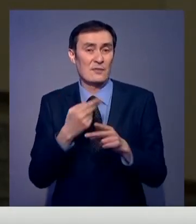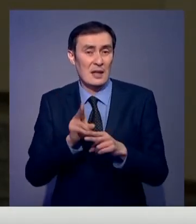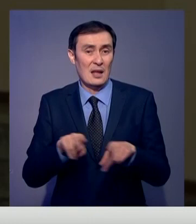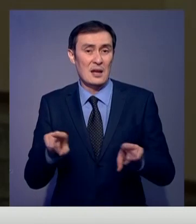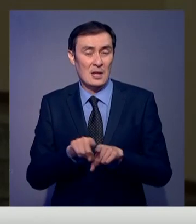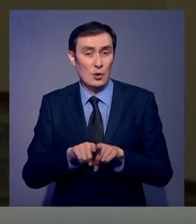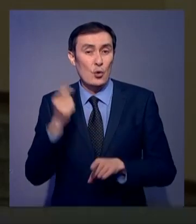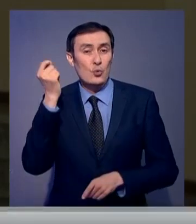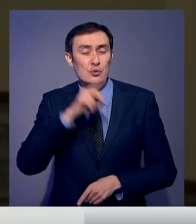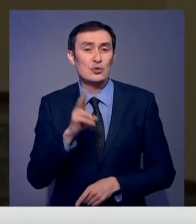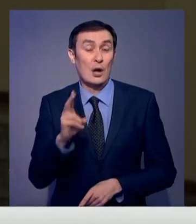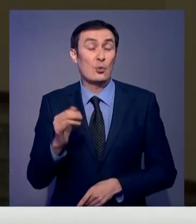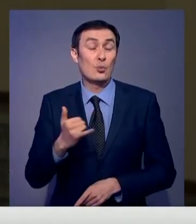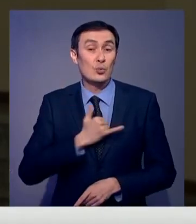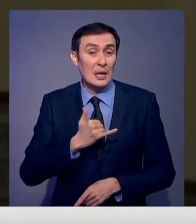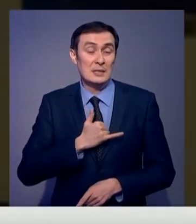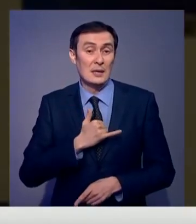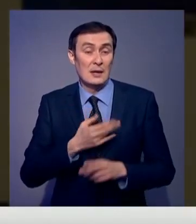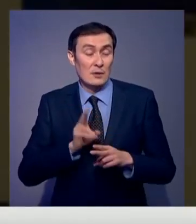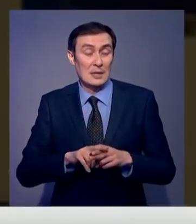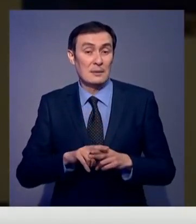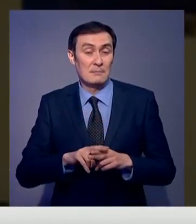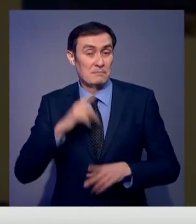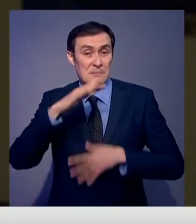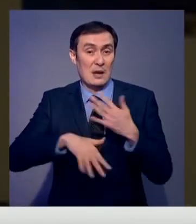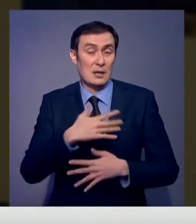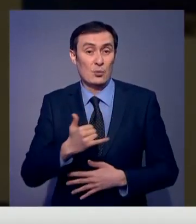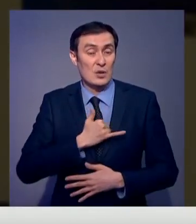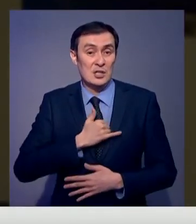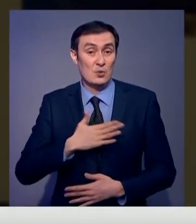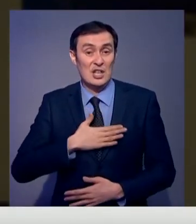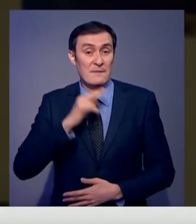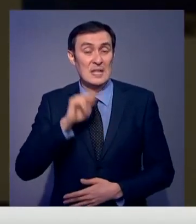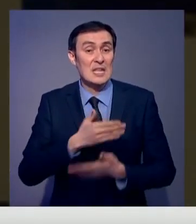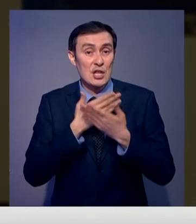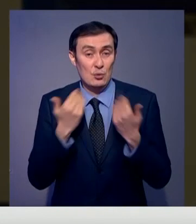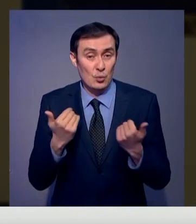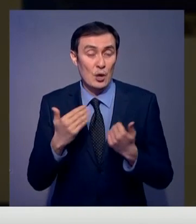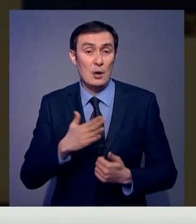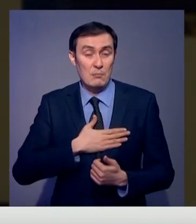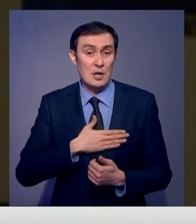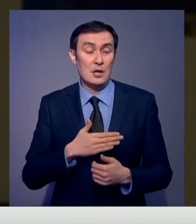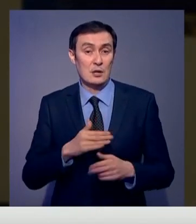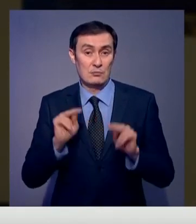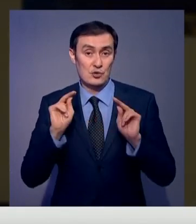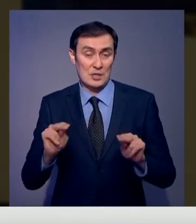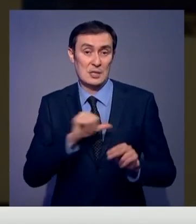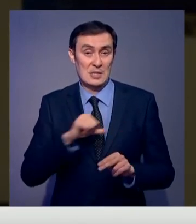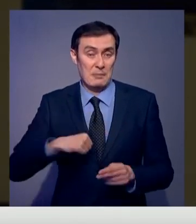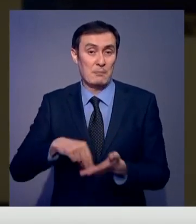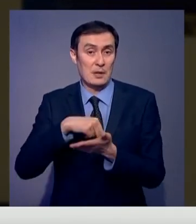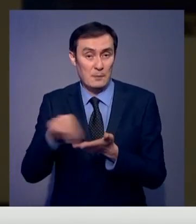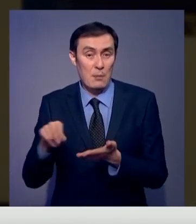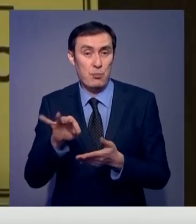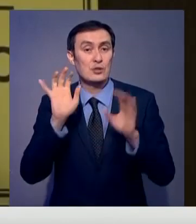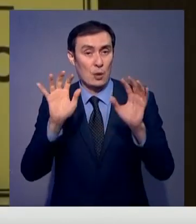все узнаешь, как у нас устроено. Здесь нашей вины нет. То есть мы, как добросовестные приобретатели, все